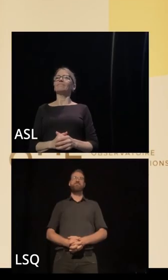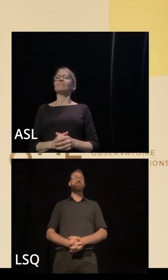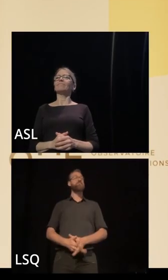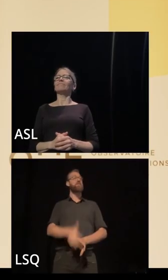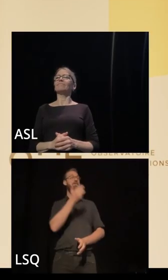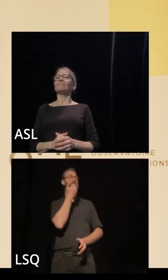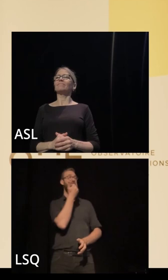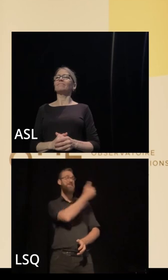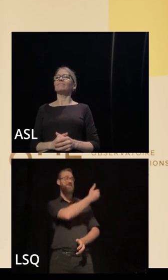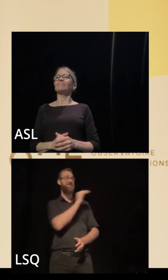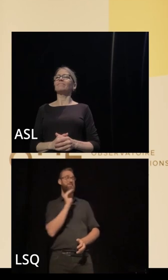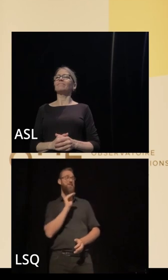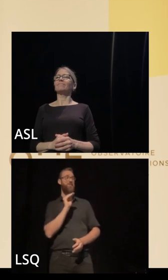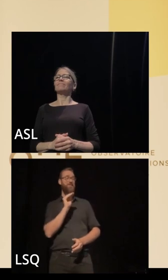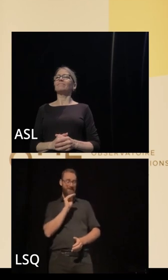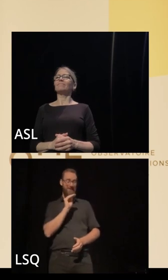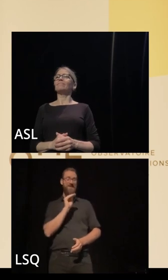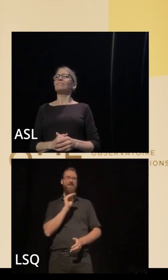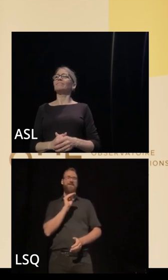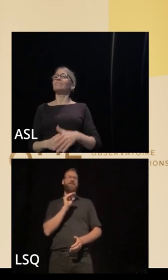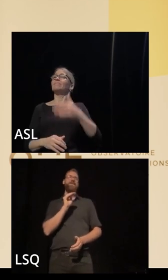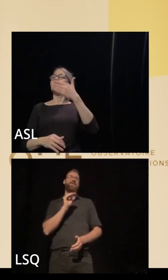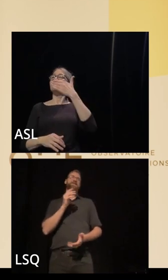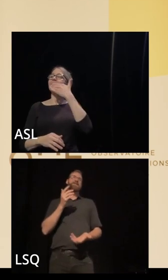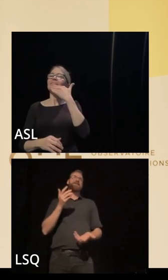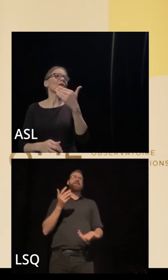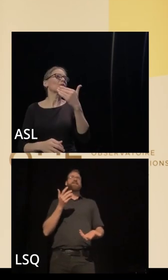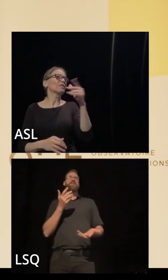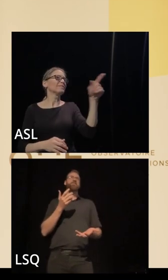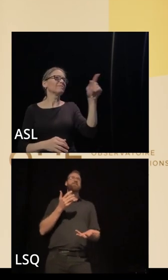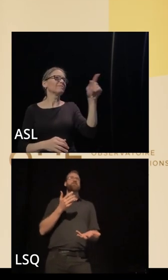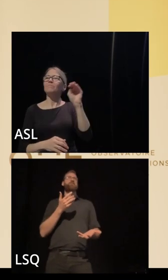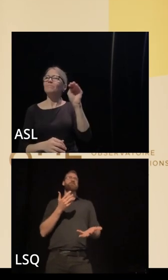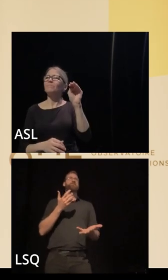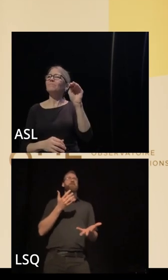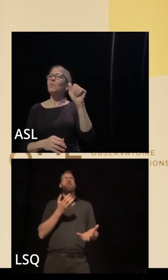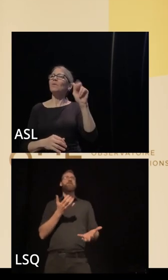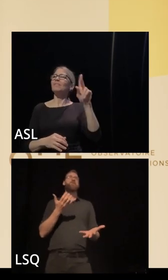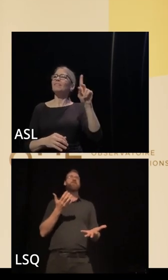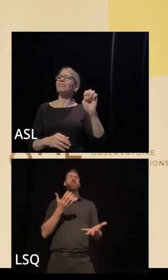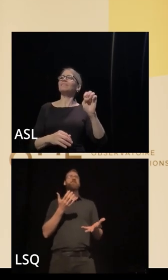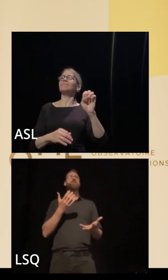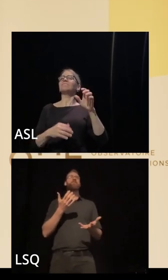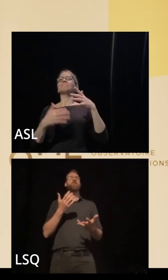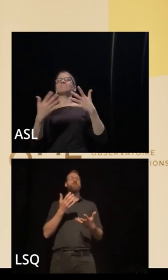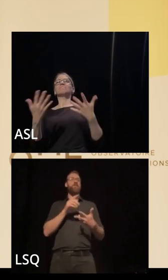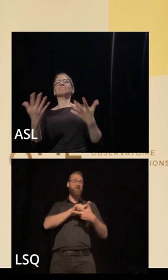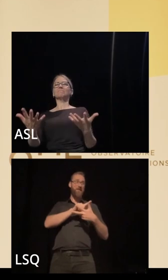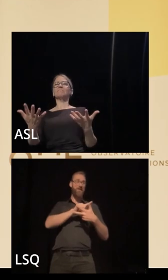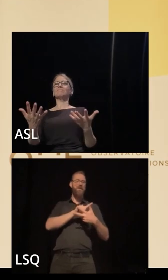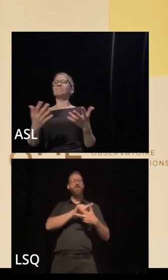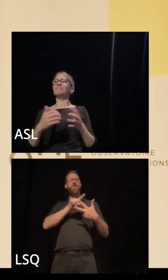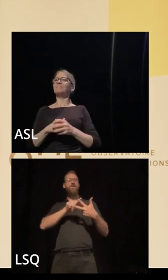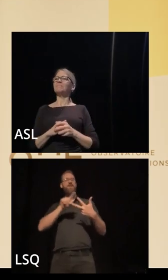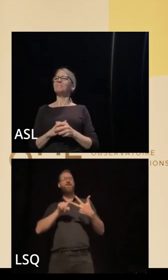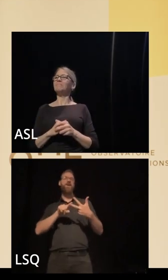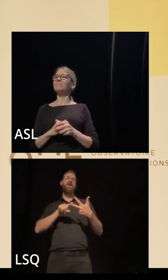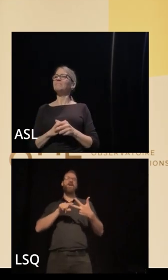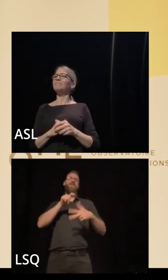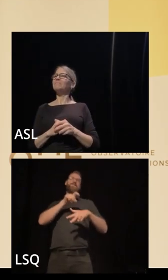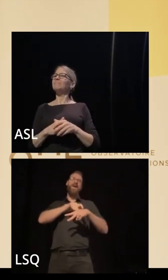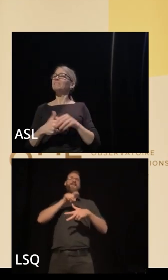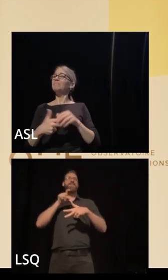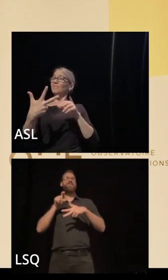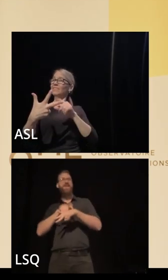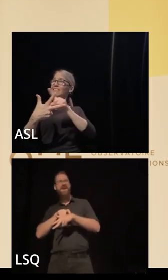Merci, Maud. J'espère qu'on va... En fait, c'était l'idée de permettre aussi aux deux autres invités d'avoir leur période de temps, mais en